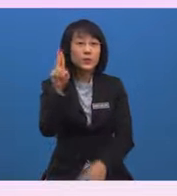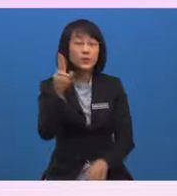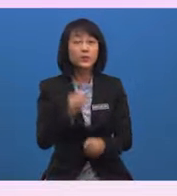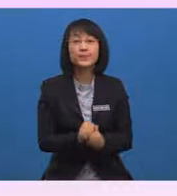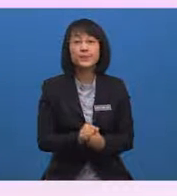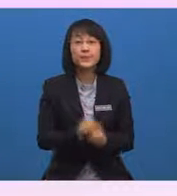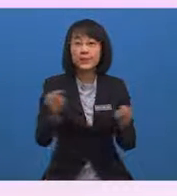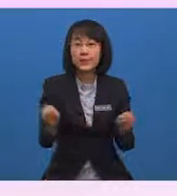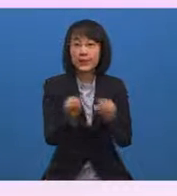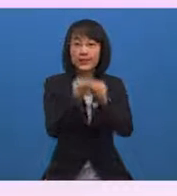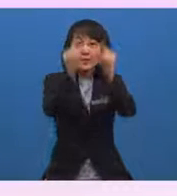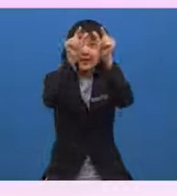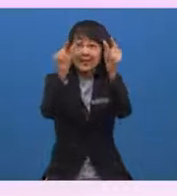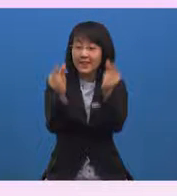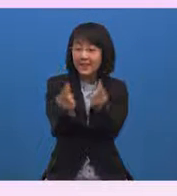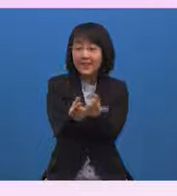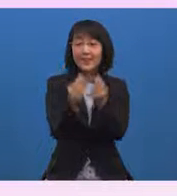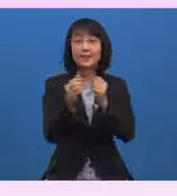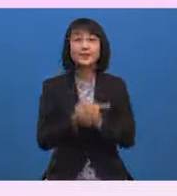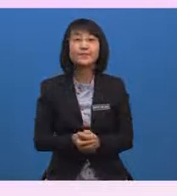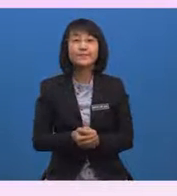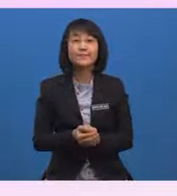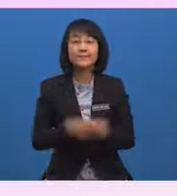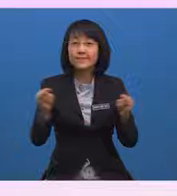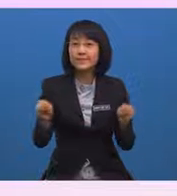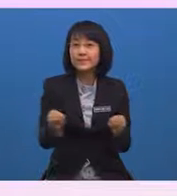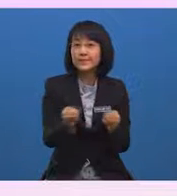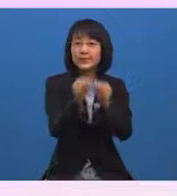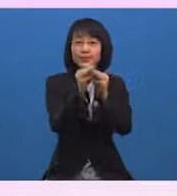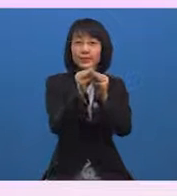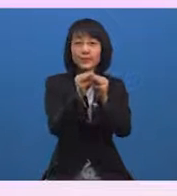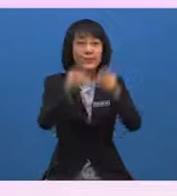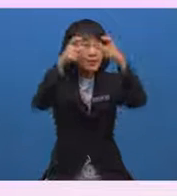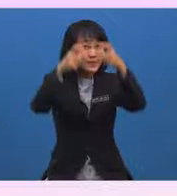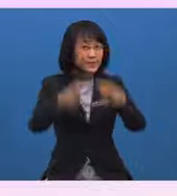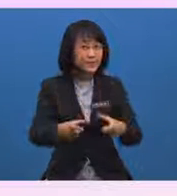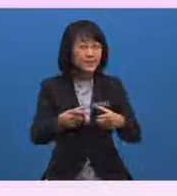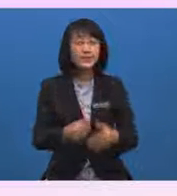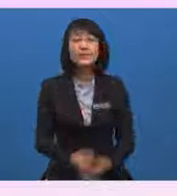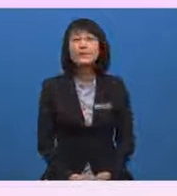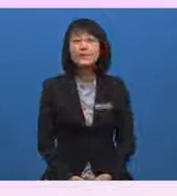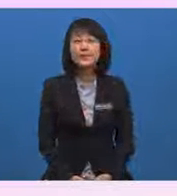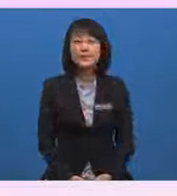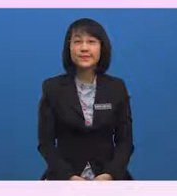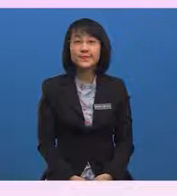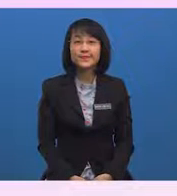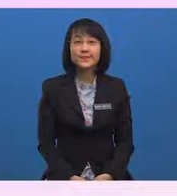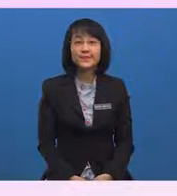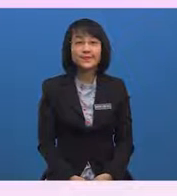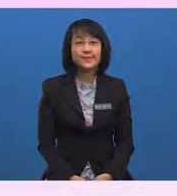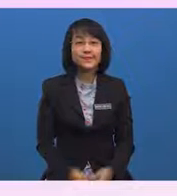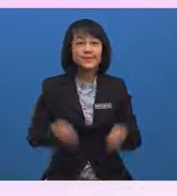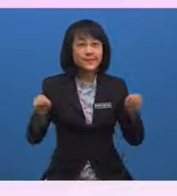magnet ladam. Yang ketiga, magnet silinder. Yang